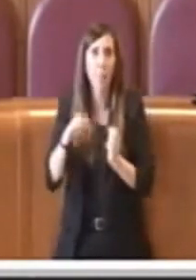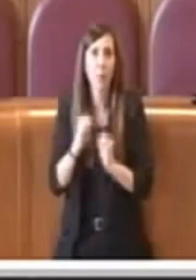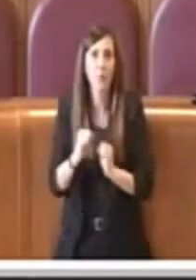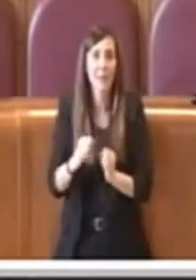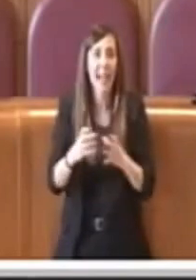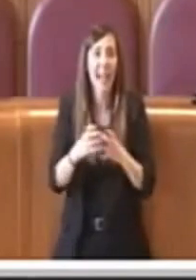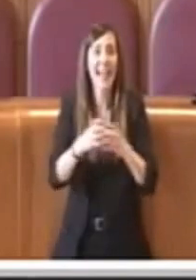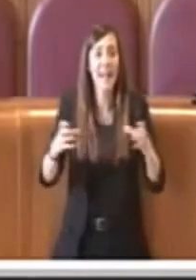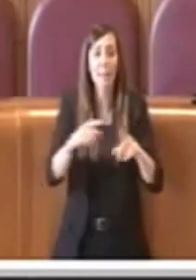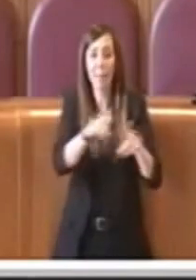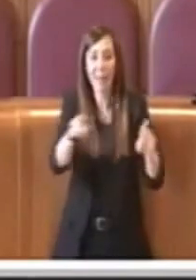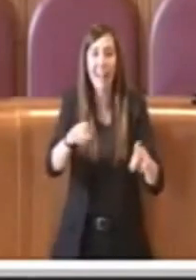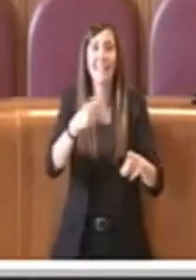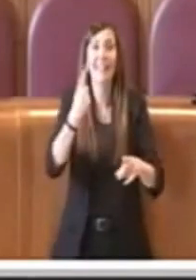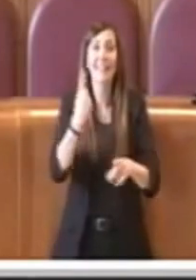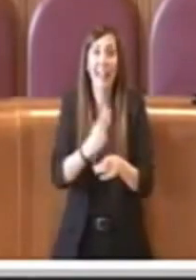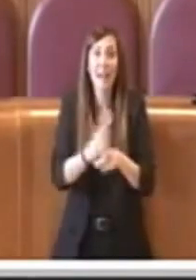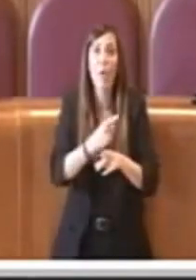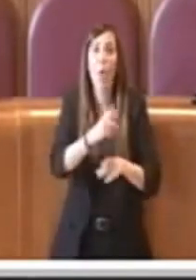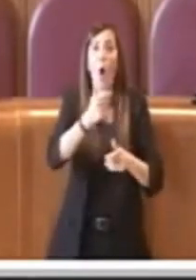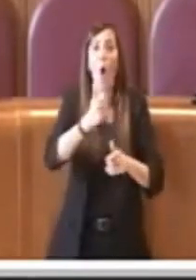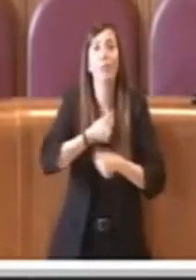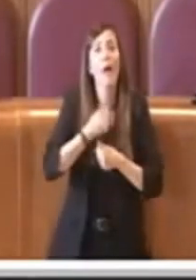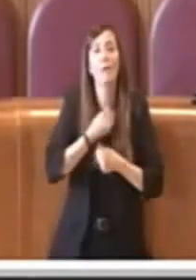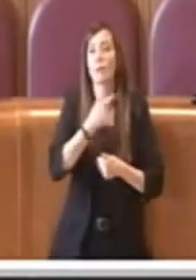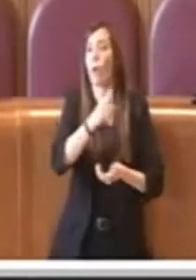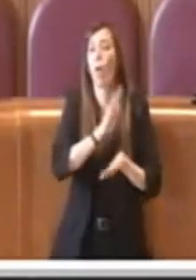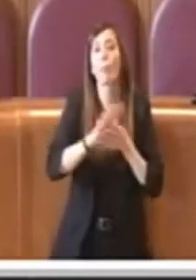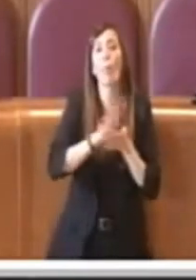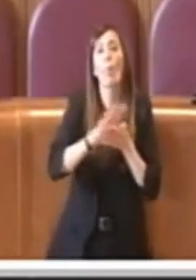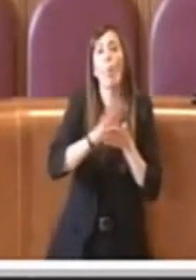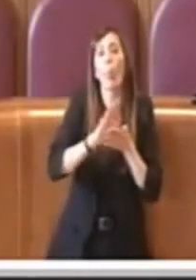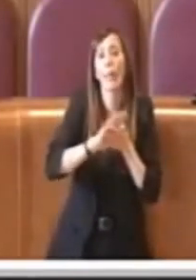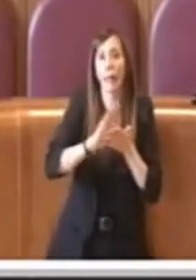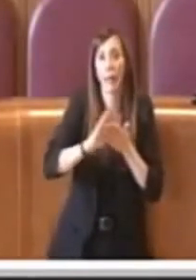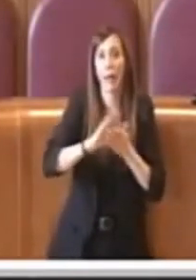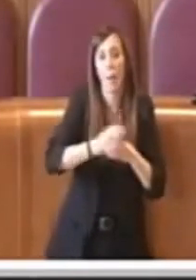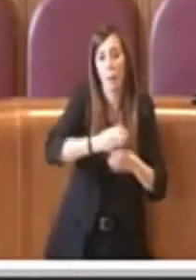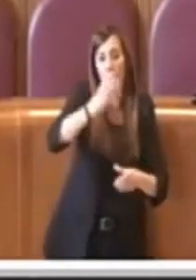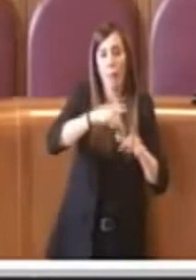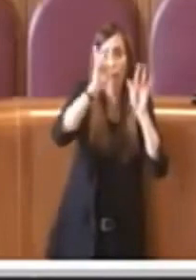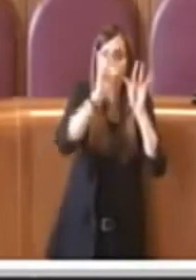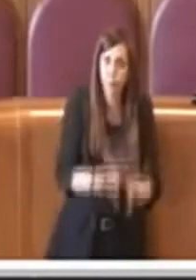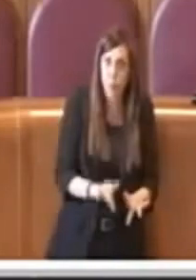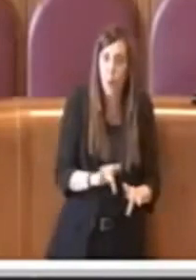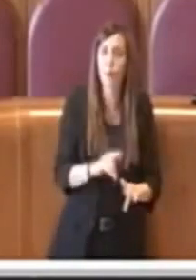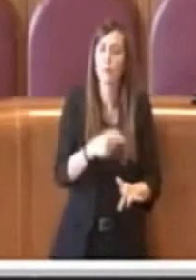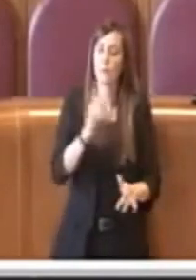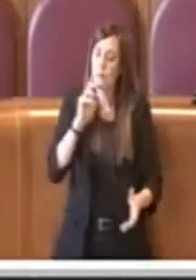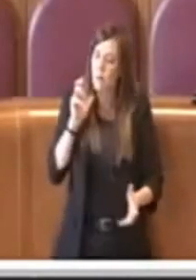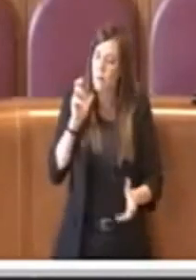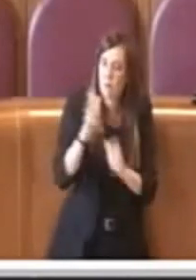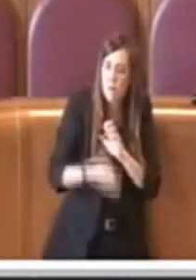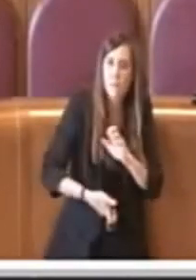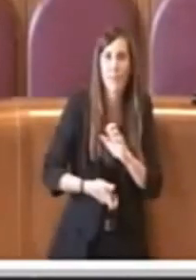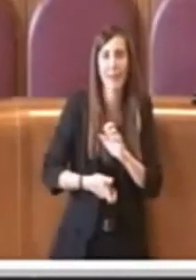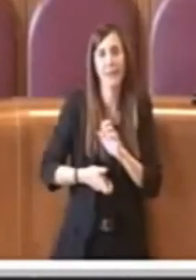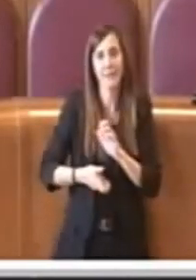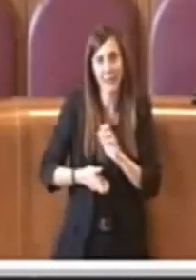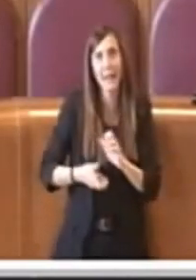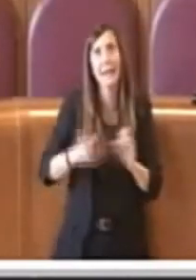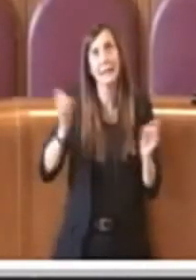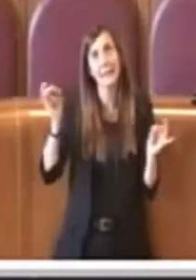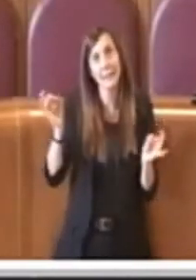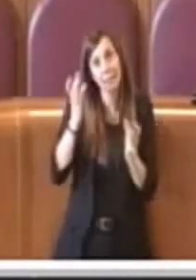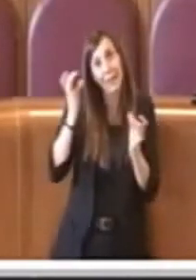di lavare i loro vuoti per poterli riutilizzare di nuovo è molto articolato tante volte addirittura le macchinette